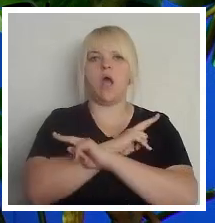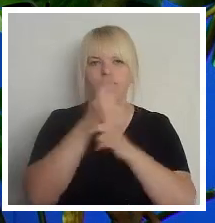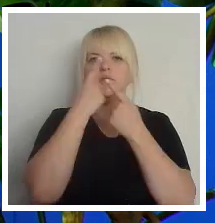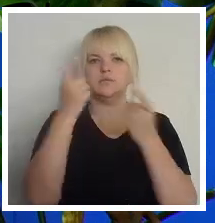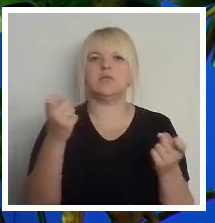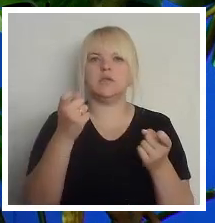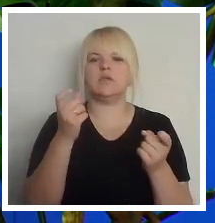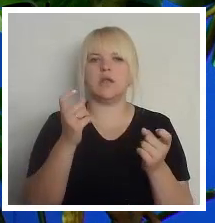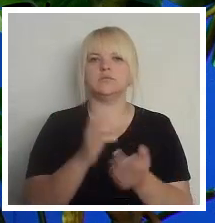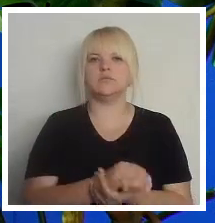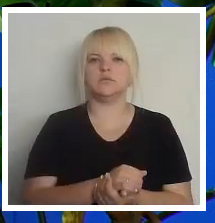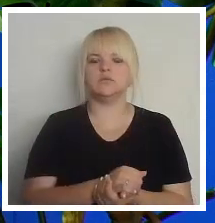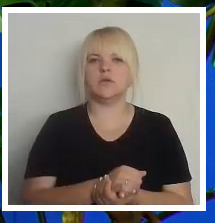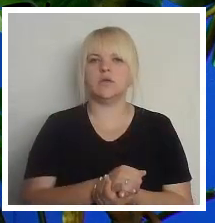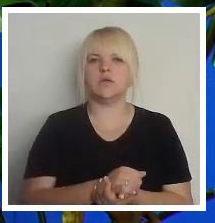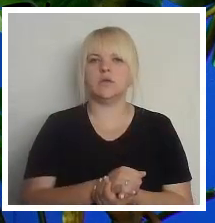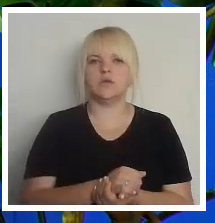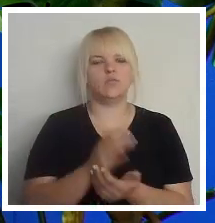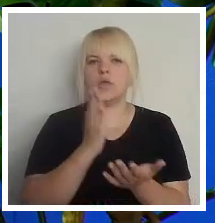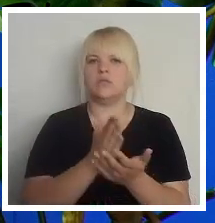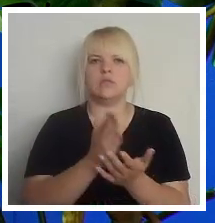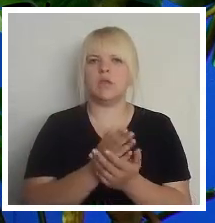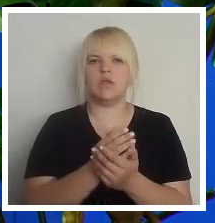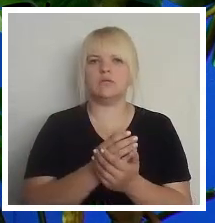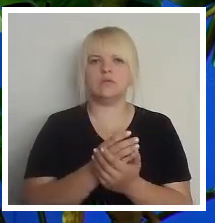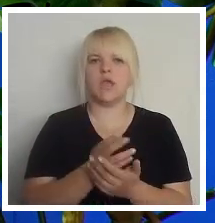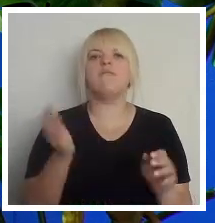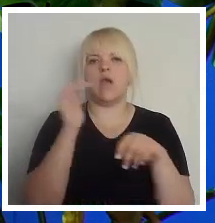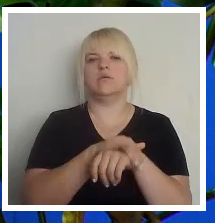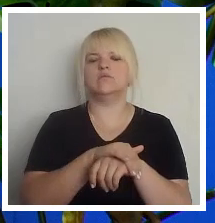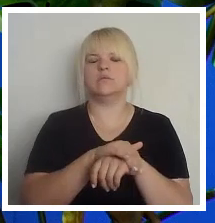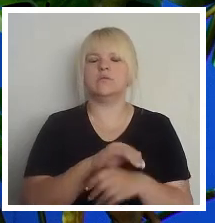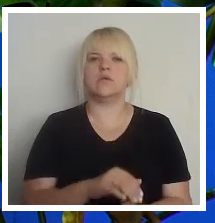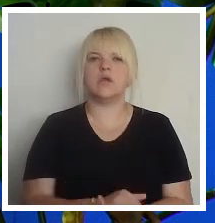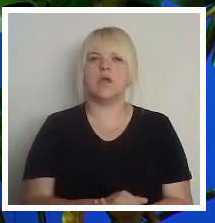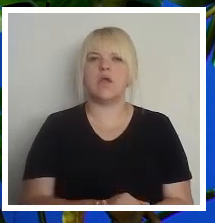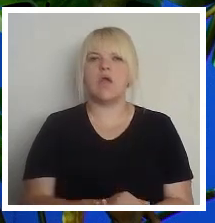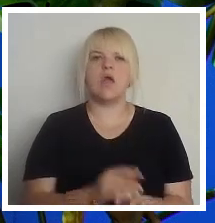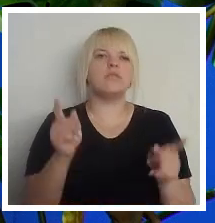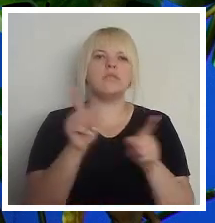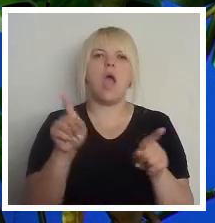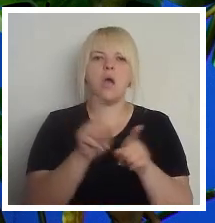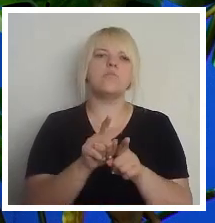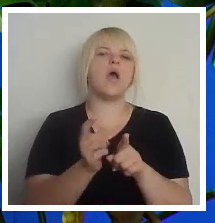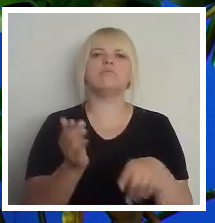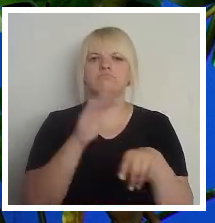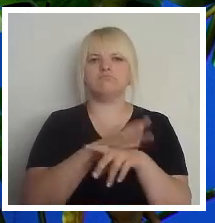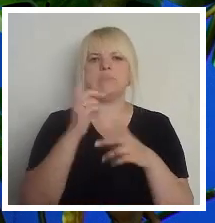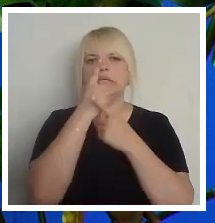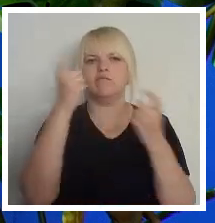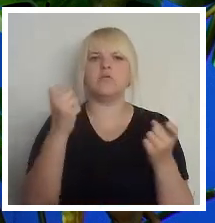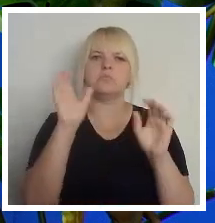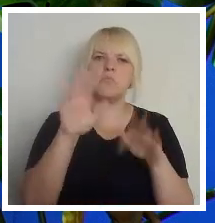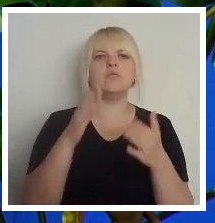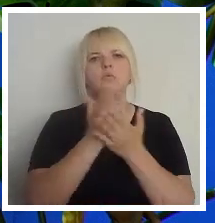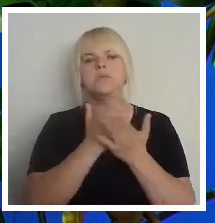vai nekrologi, pavisam noteikti, kā fakts. Tā ir skaitā arī faktoloģiska informācija par notikumiem,